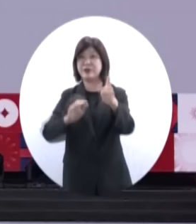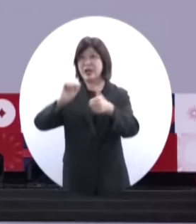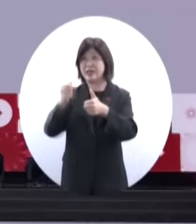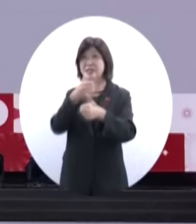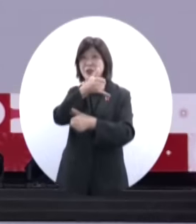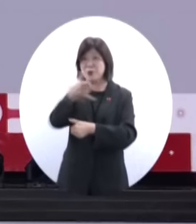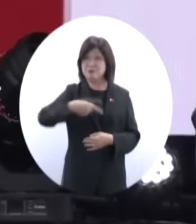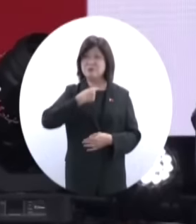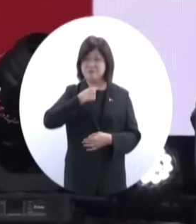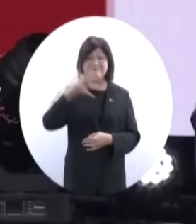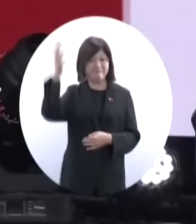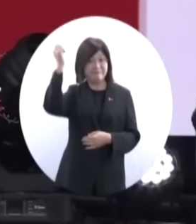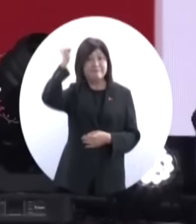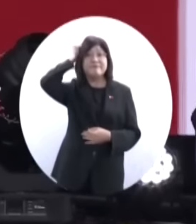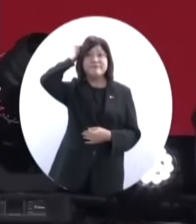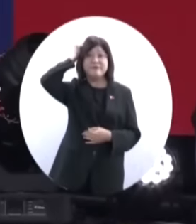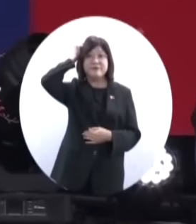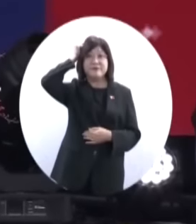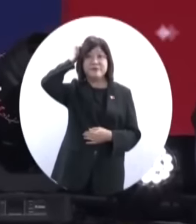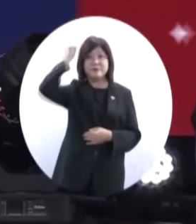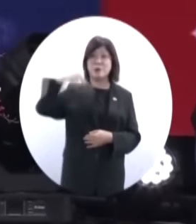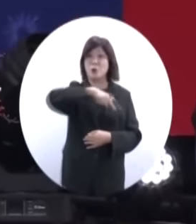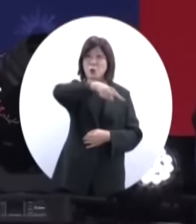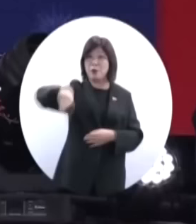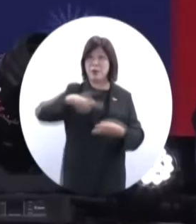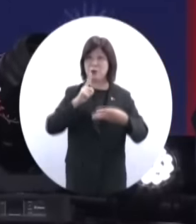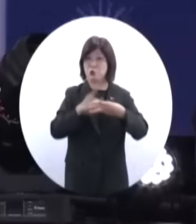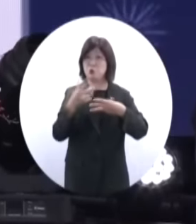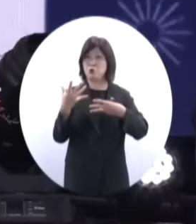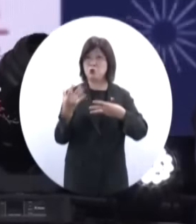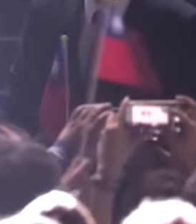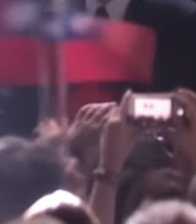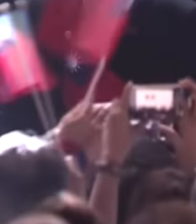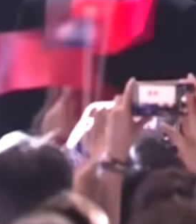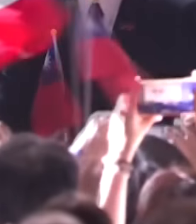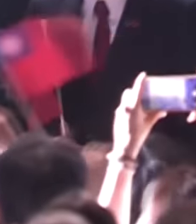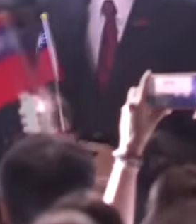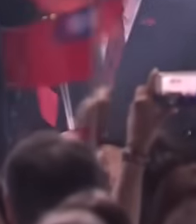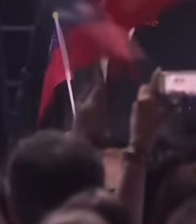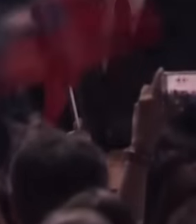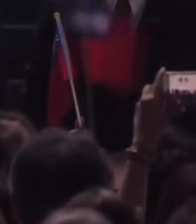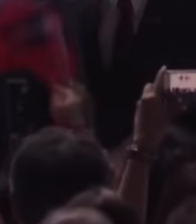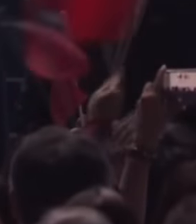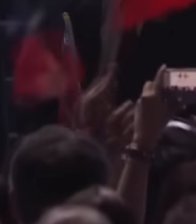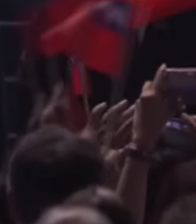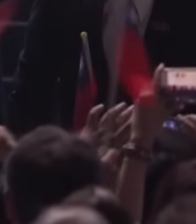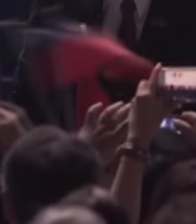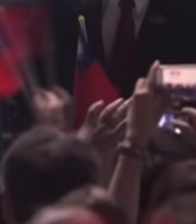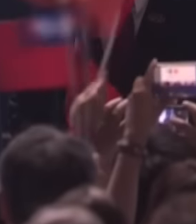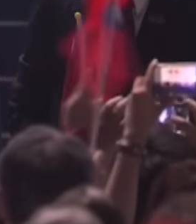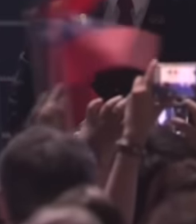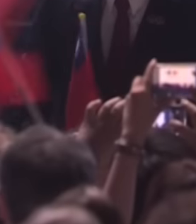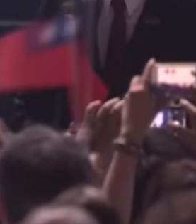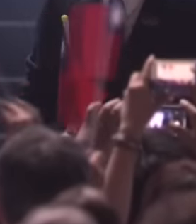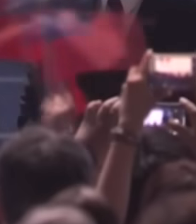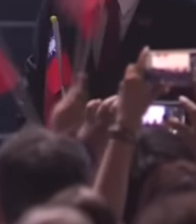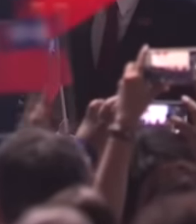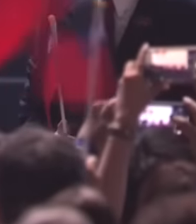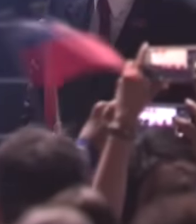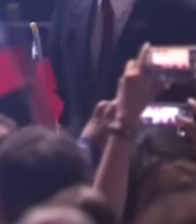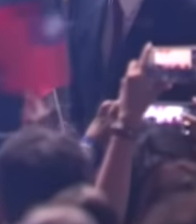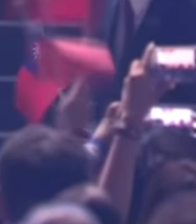办他有发言人，他会自动的写这个发表言论，他一定是有留守的。他只是不知什么否认，他不能说哦，没有对了对，赖一直说